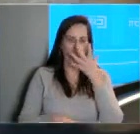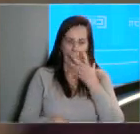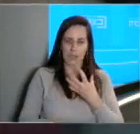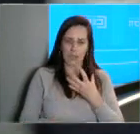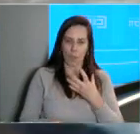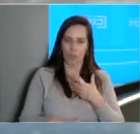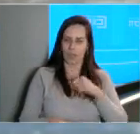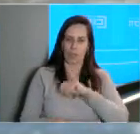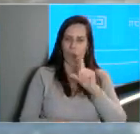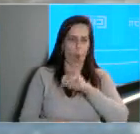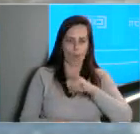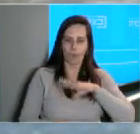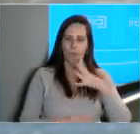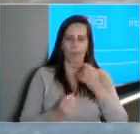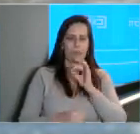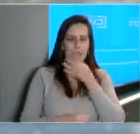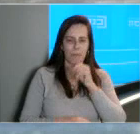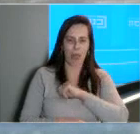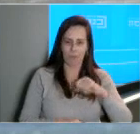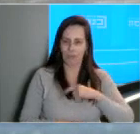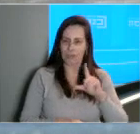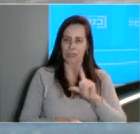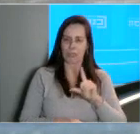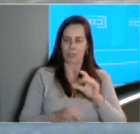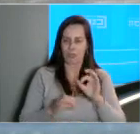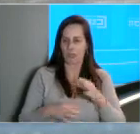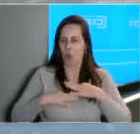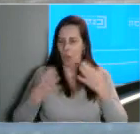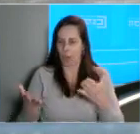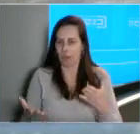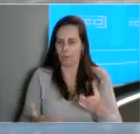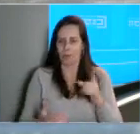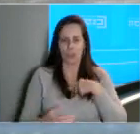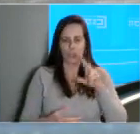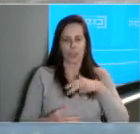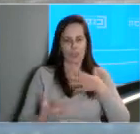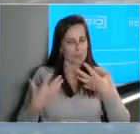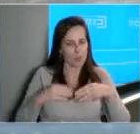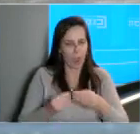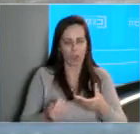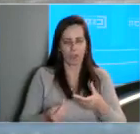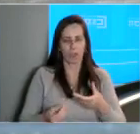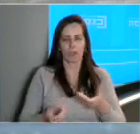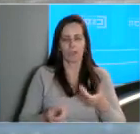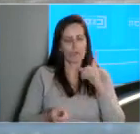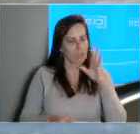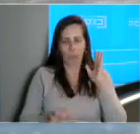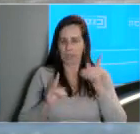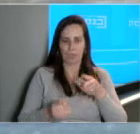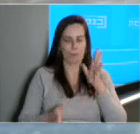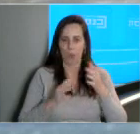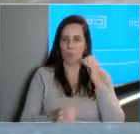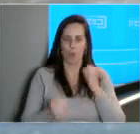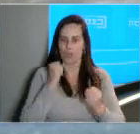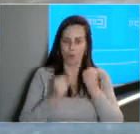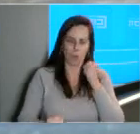انه في شباب لوحده عادي بفرقه معه بس انا مع عائلتي يعني كامله هون يعني الوضع كثير انساني ما حدا طلع علينا ما حدا انه جاب لنا شيء